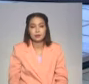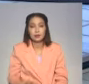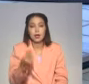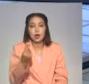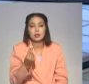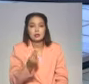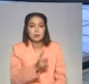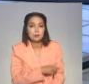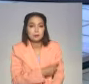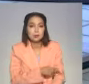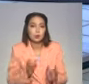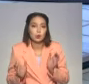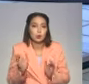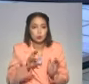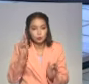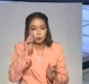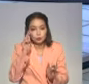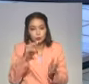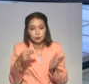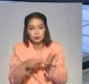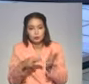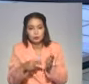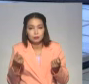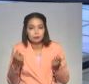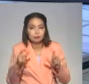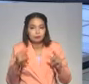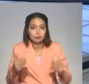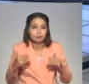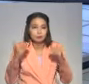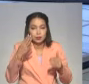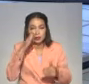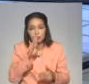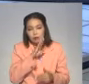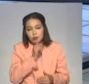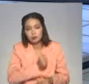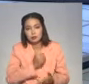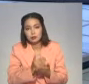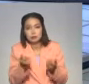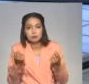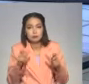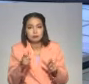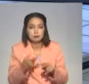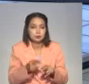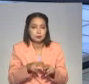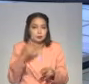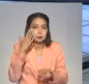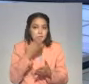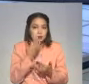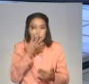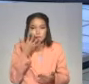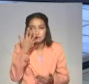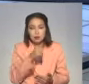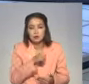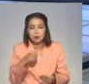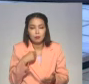Астана медицина университетінде оқу ақысы қымбаттады. Бұған ата-аналар наразы. Бағаның көтерілуі негізсіз дейді. Бұл соңғы 5 жылдағы